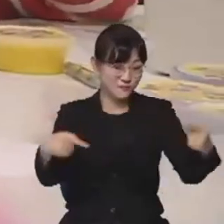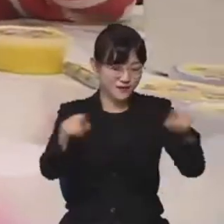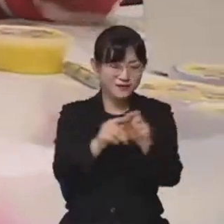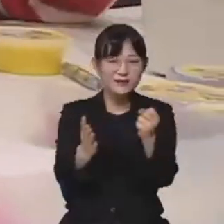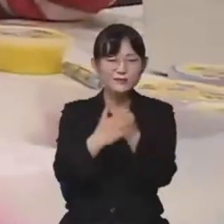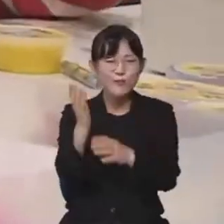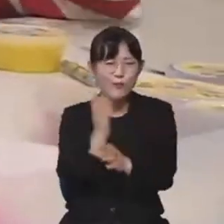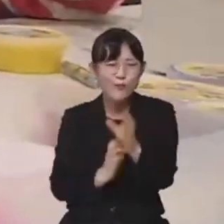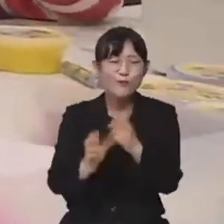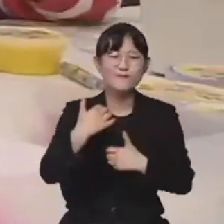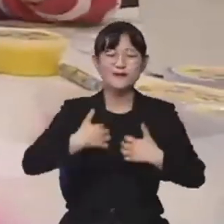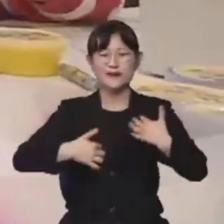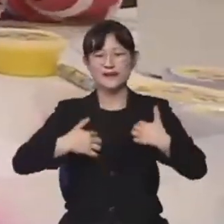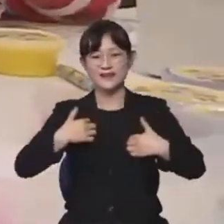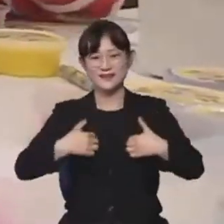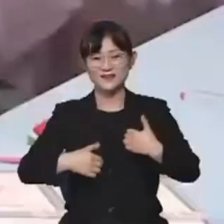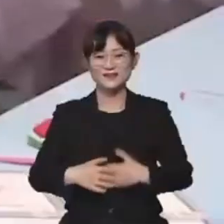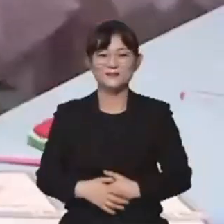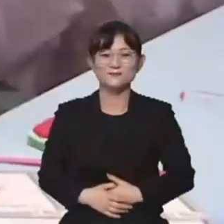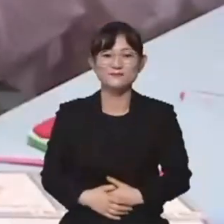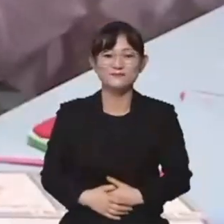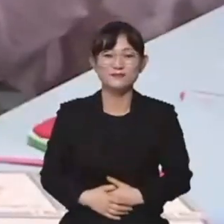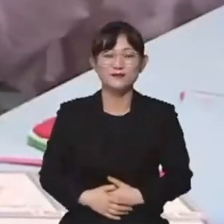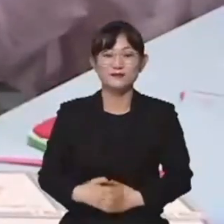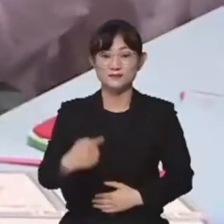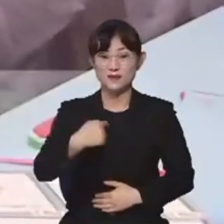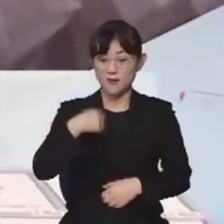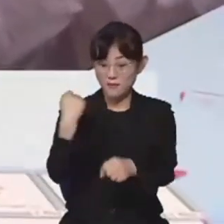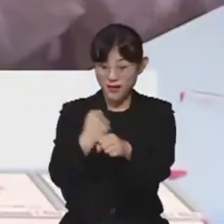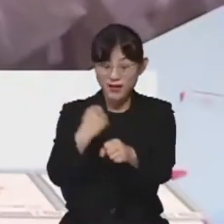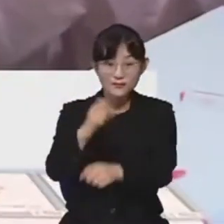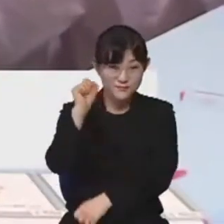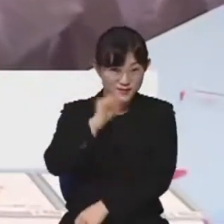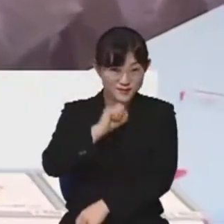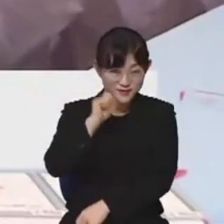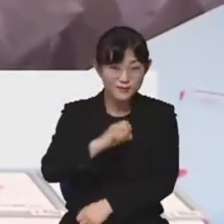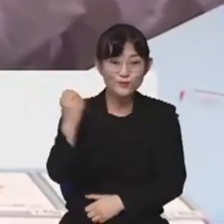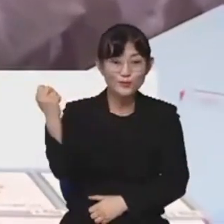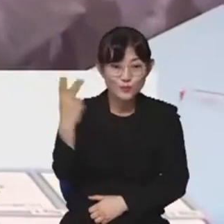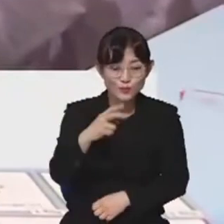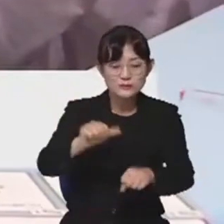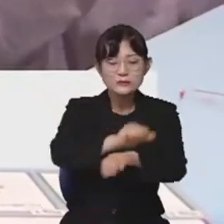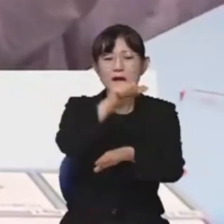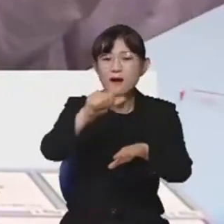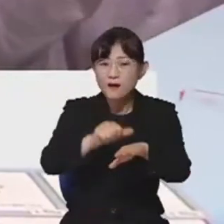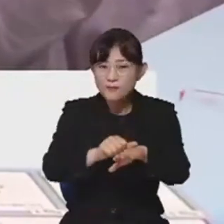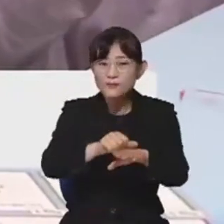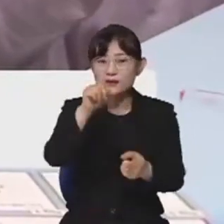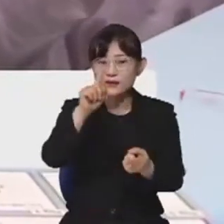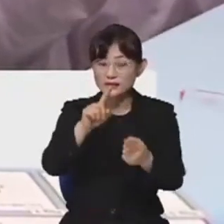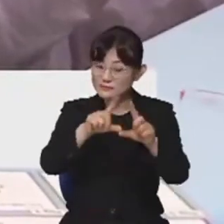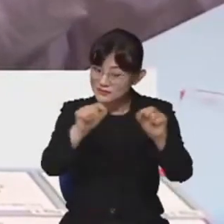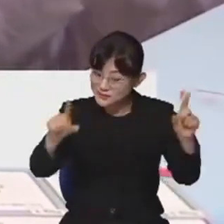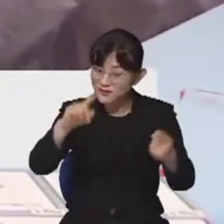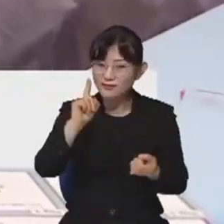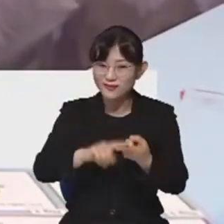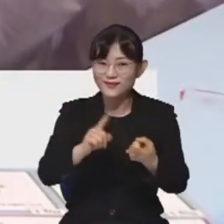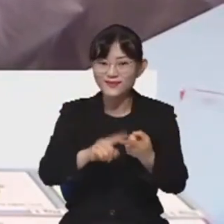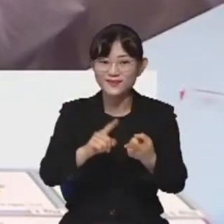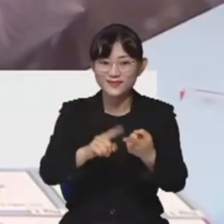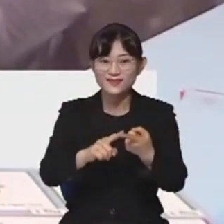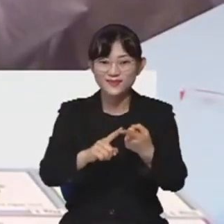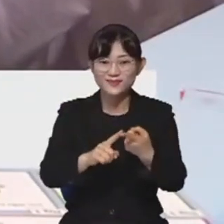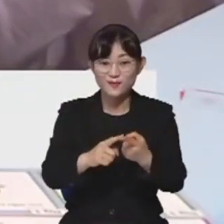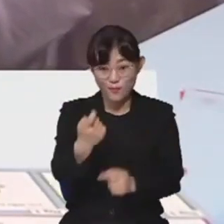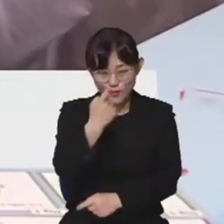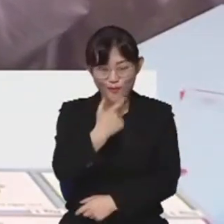더 즐겁기만 합니다. 제가 만들기를 좋아하고 또 싱가포르 음식에 대해 배워보는 게 좀 재밌을